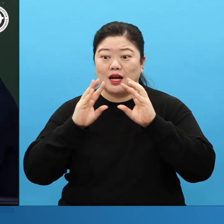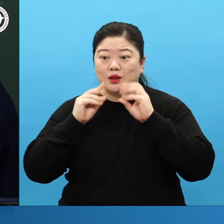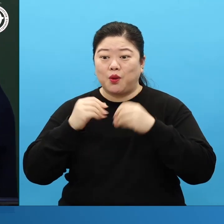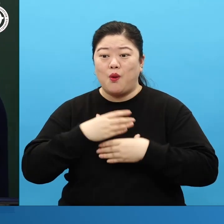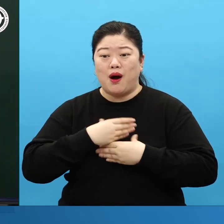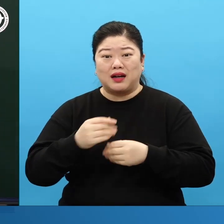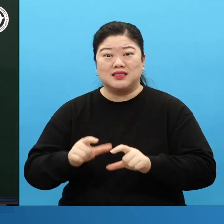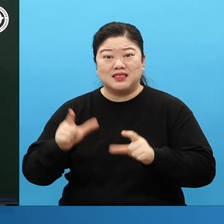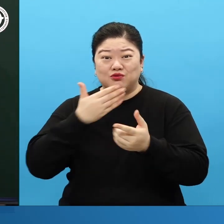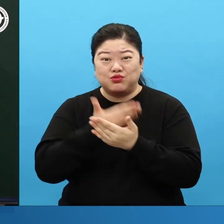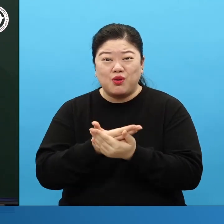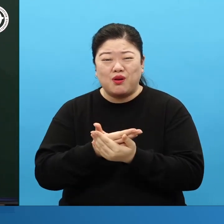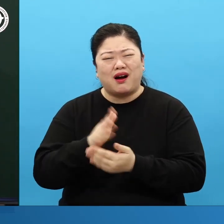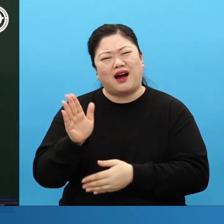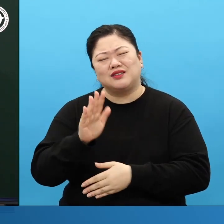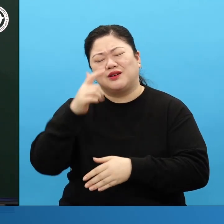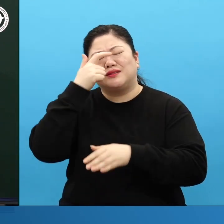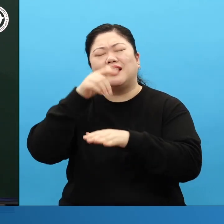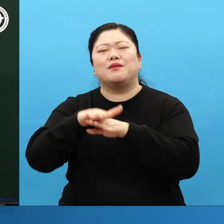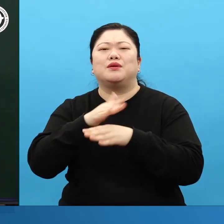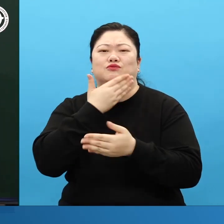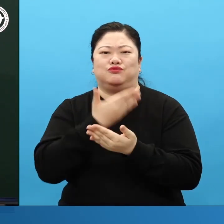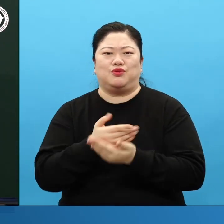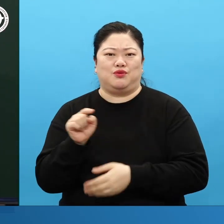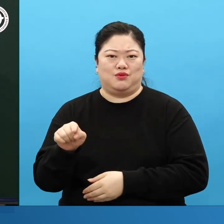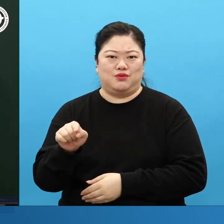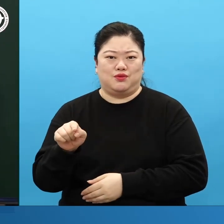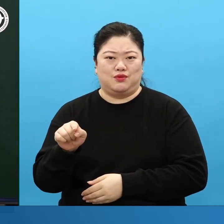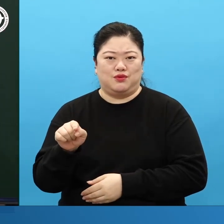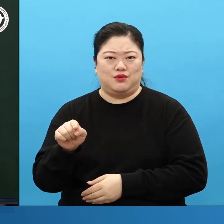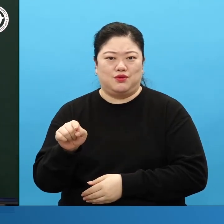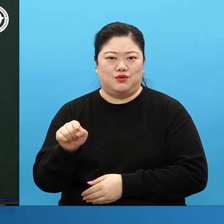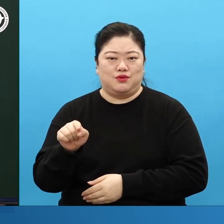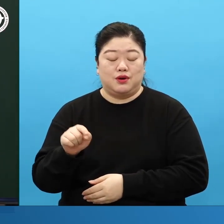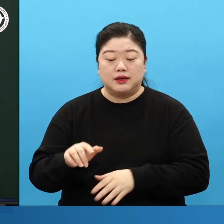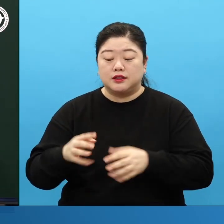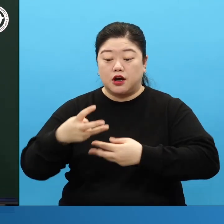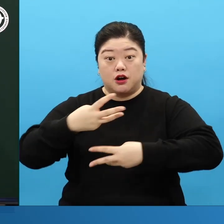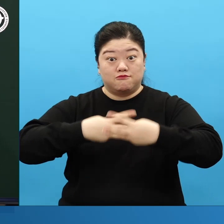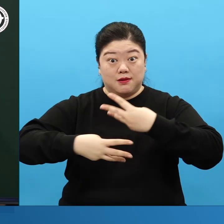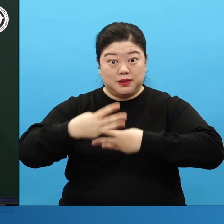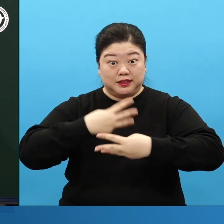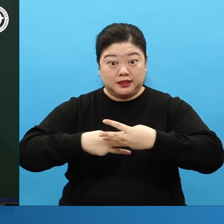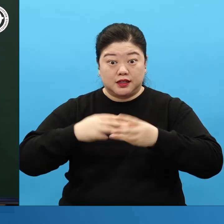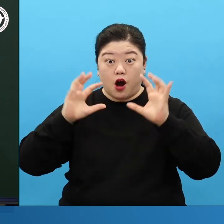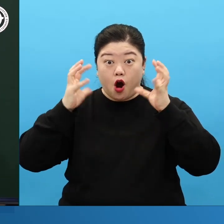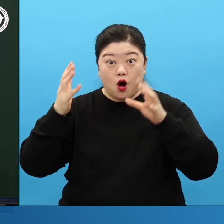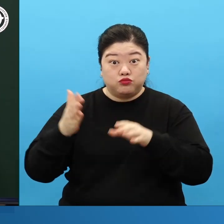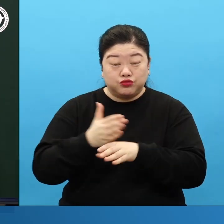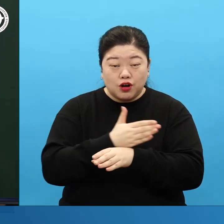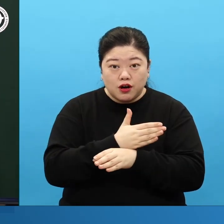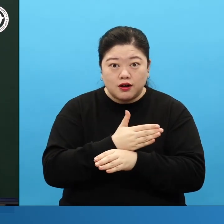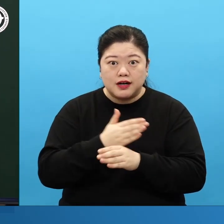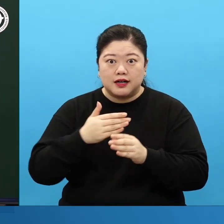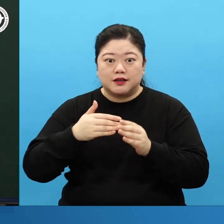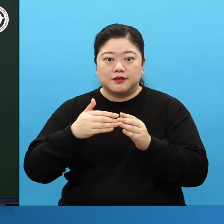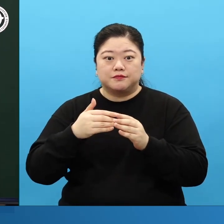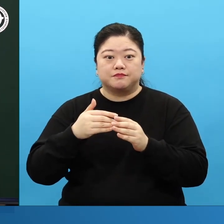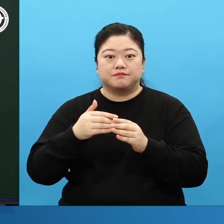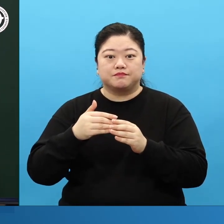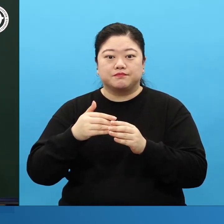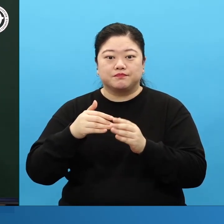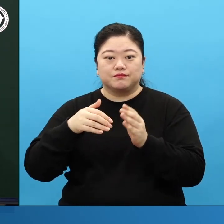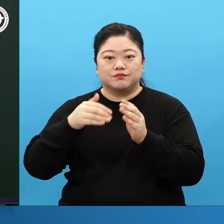자, 렘넌트들이 달란트가 뭔가 확인하기 시작하고 이런 위인들이 각인되고 세절기 내용을 알고